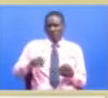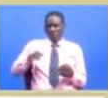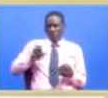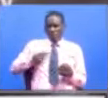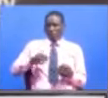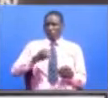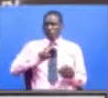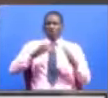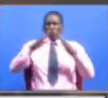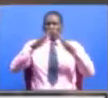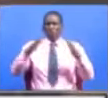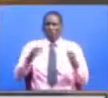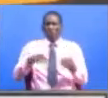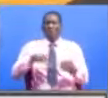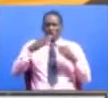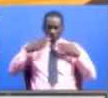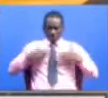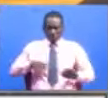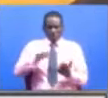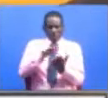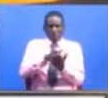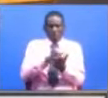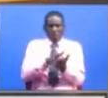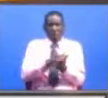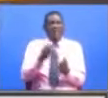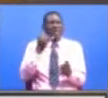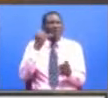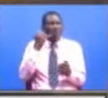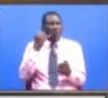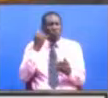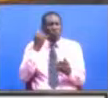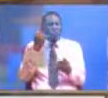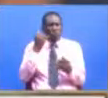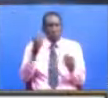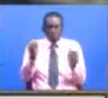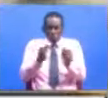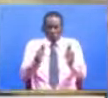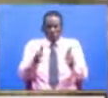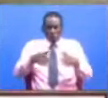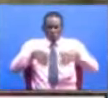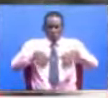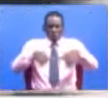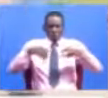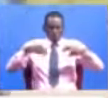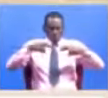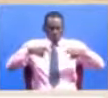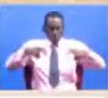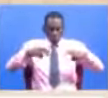owner of the house. Mwili unahifadhiwa katika makafani ya Nakuru Annex ukisubiri uchunguzi